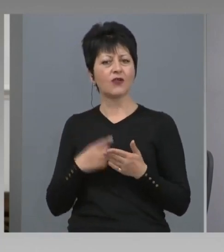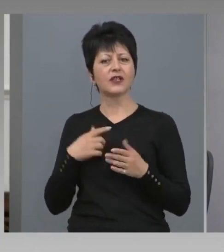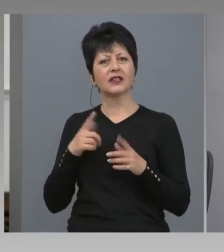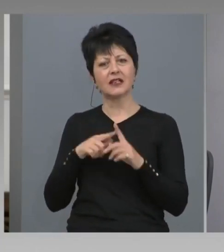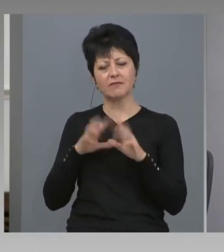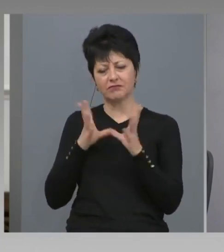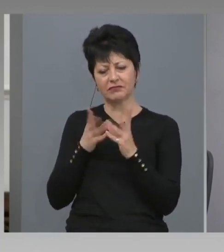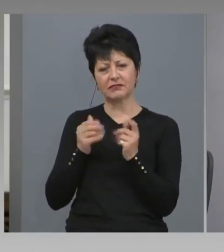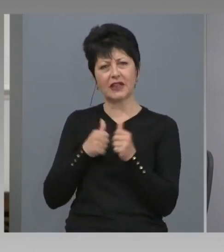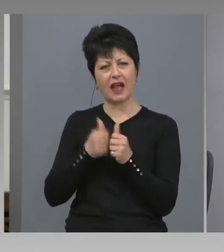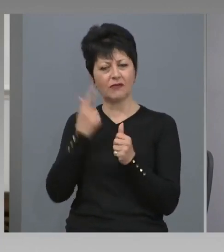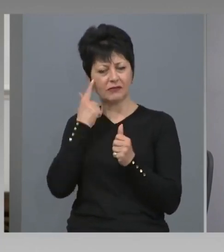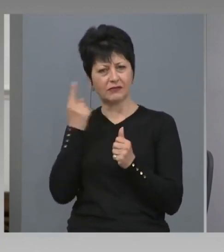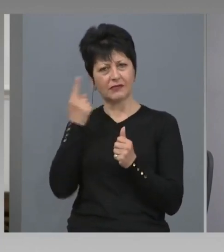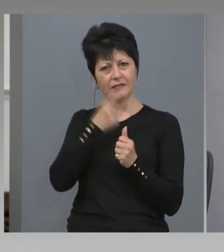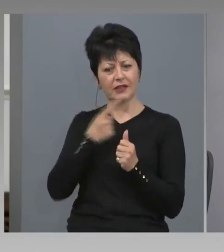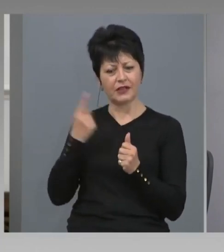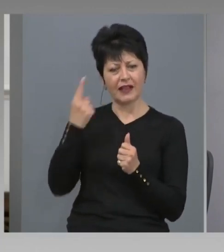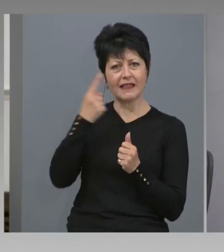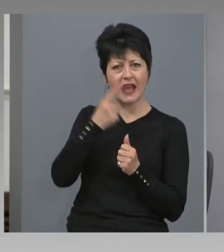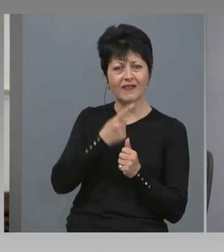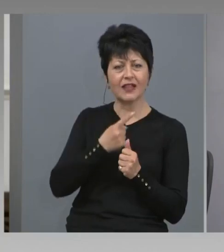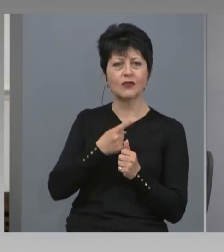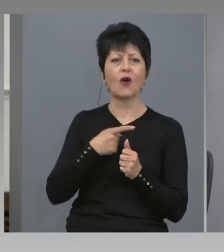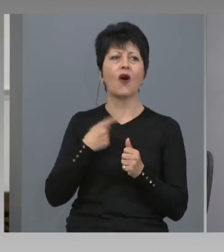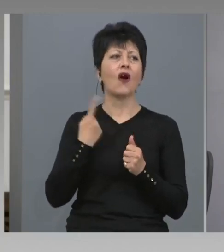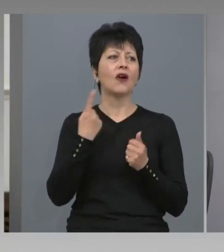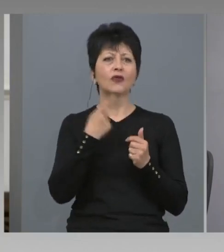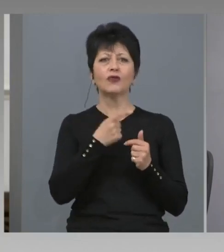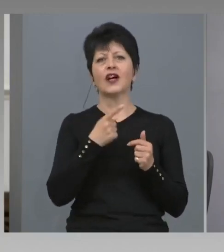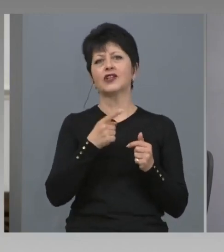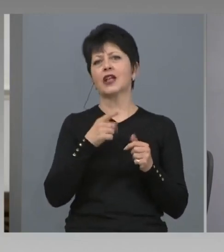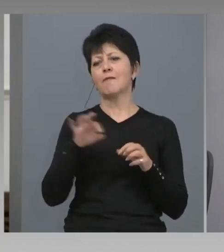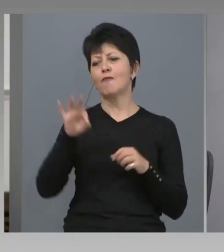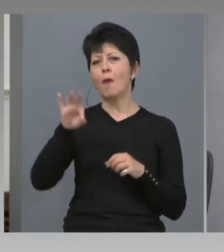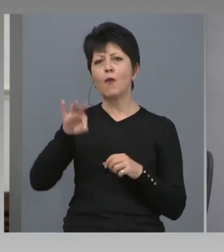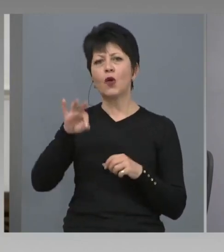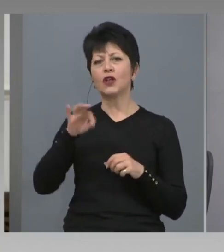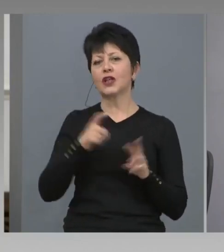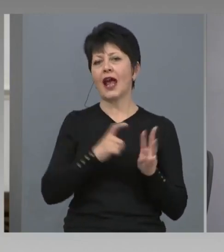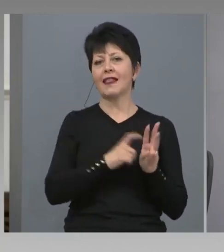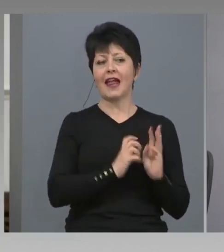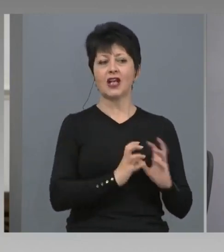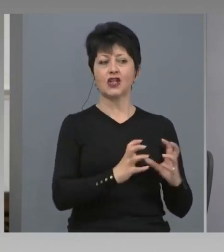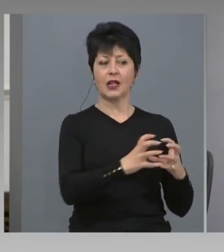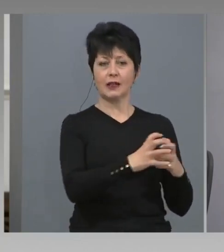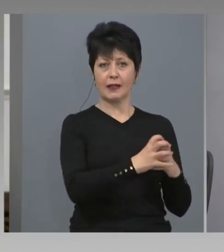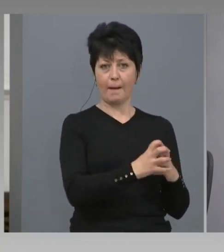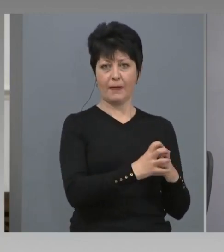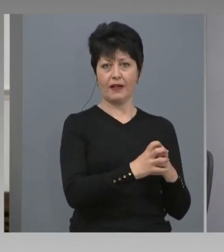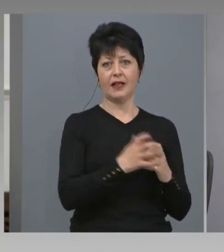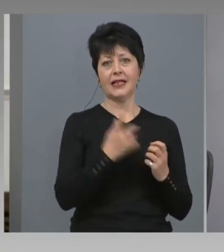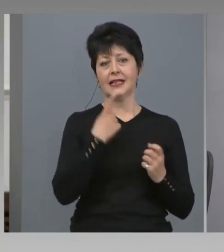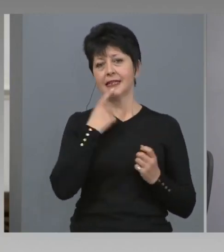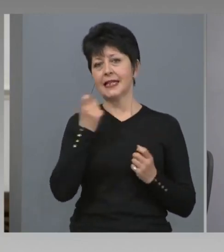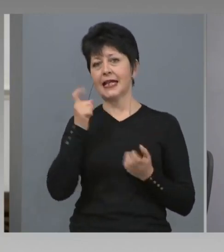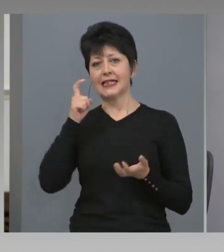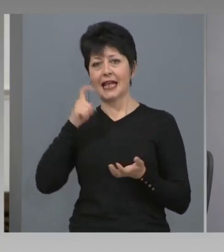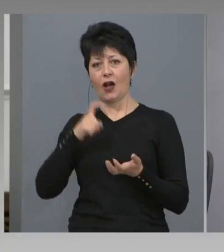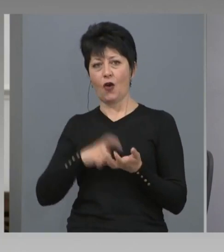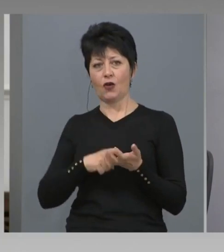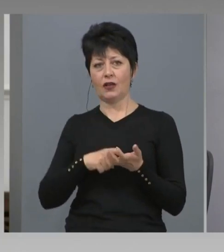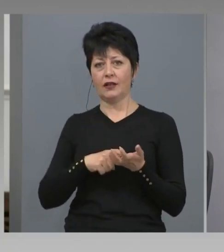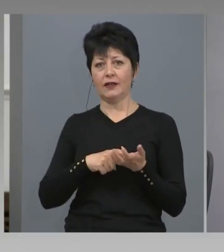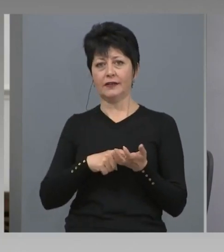се регулират на база на препоръки на щаба, на база възможностите, които закона за здравето